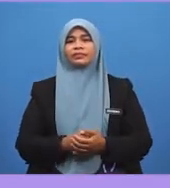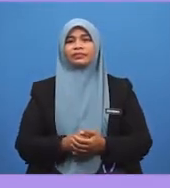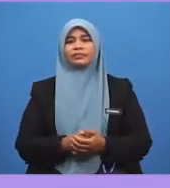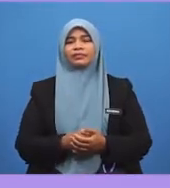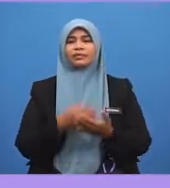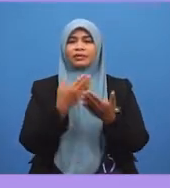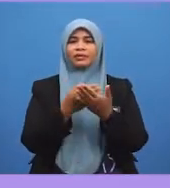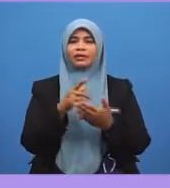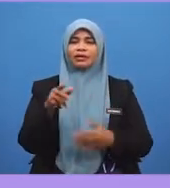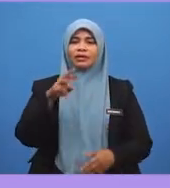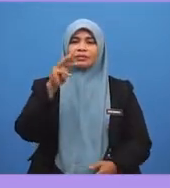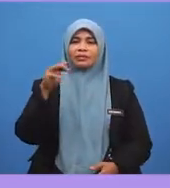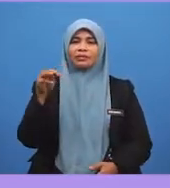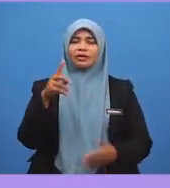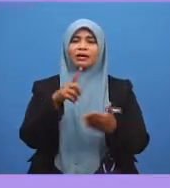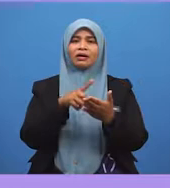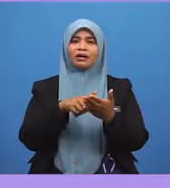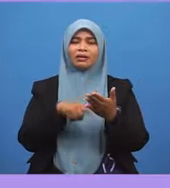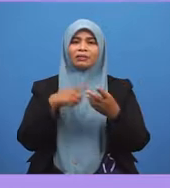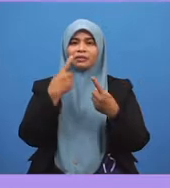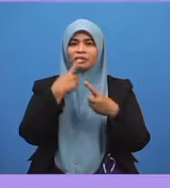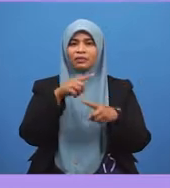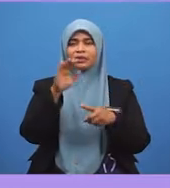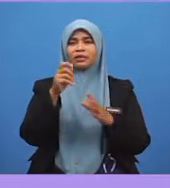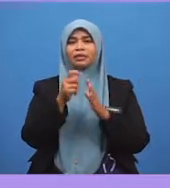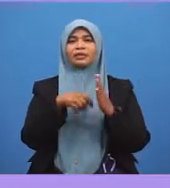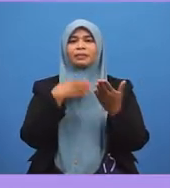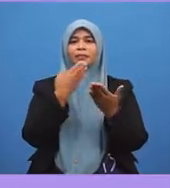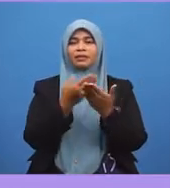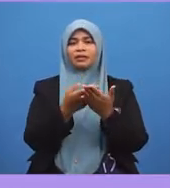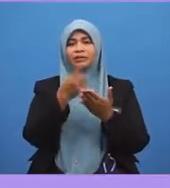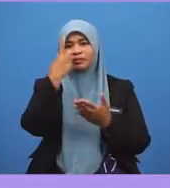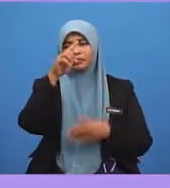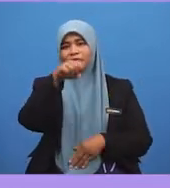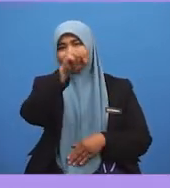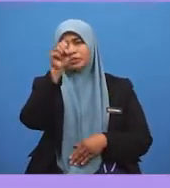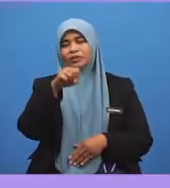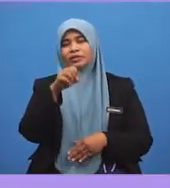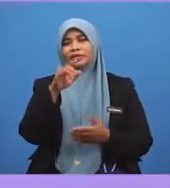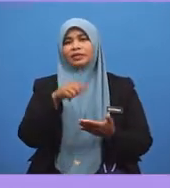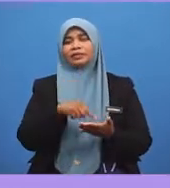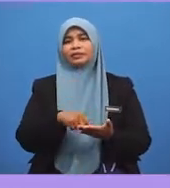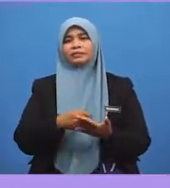Baiklah murid-murid, apakah jawapan yang tepat bagi soalan kedua ini?